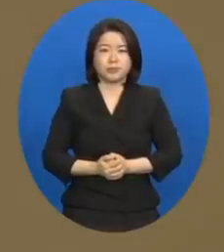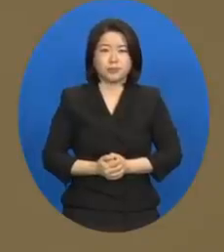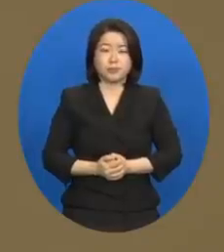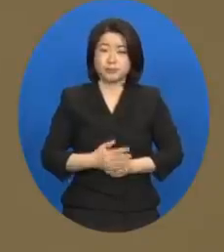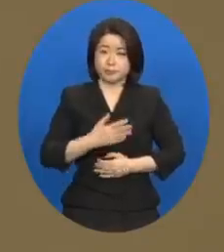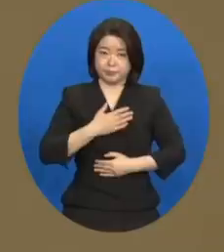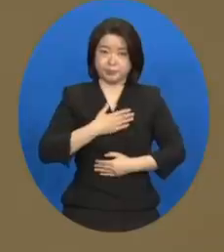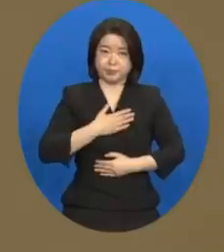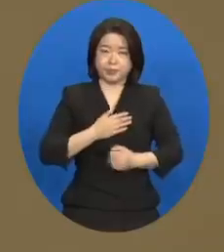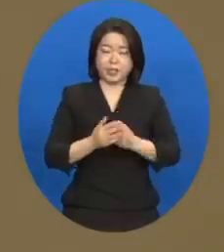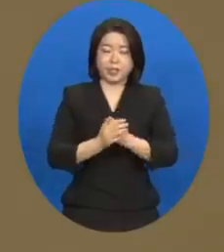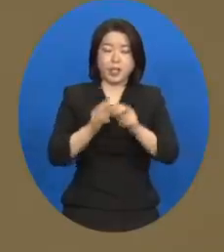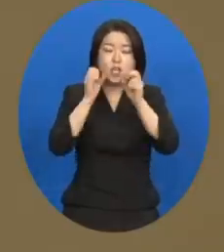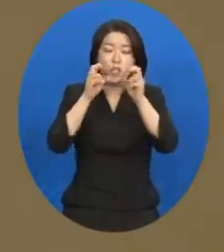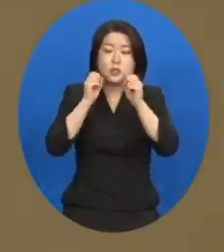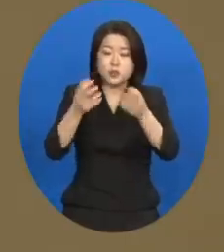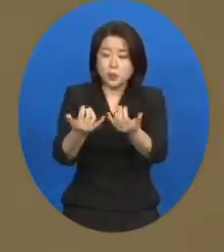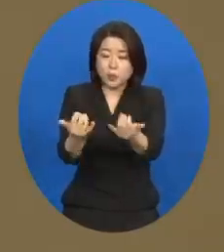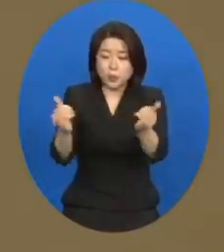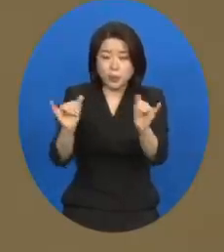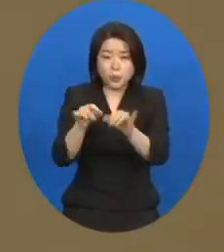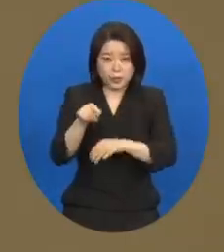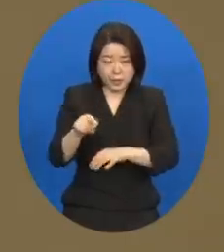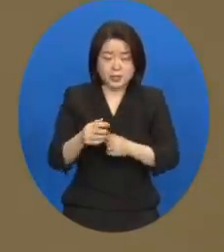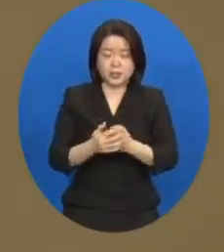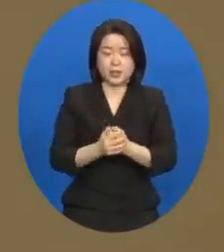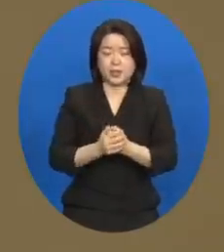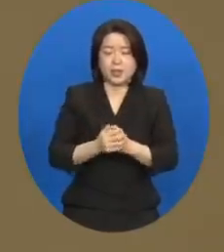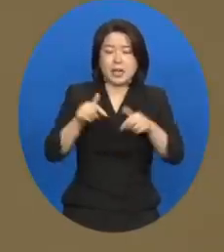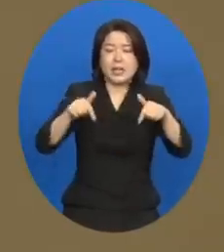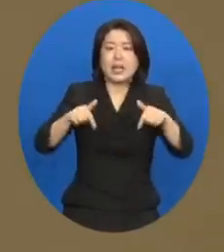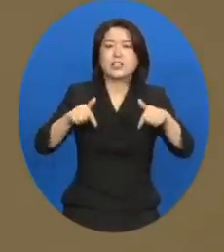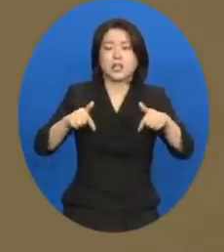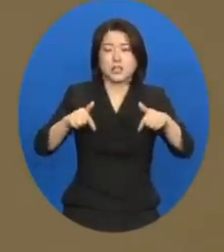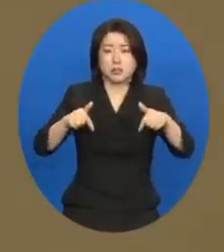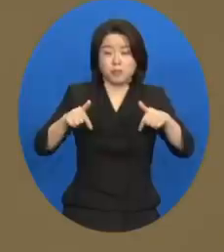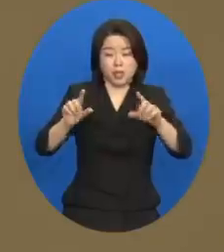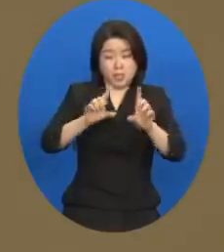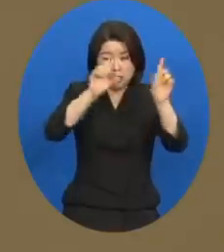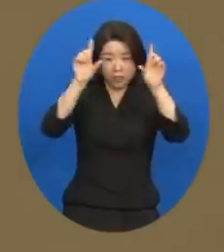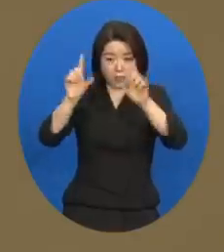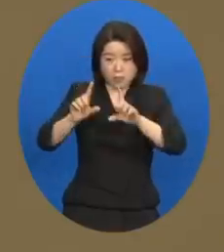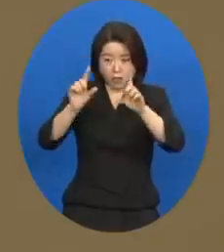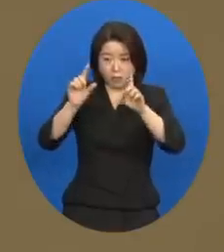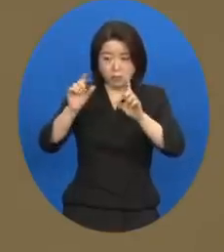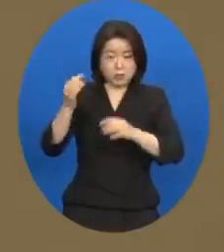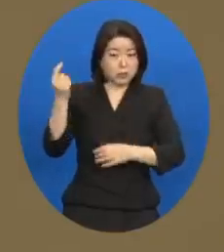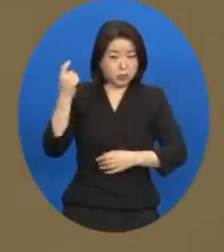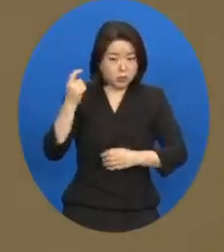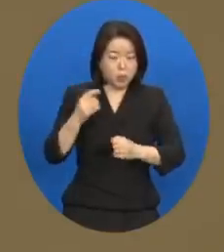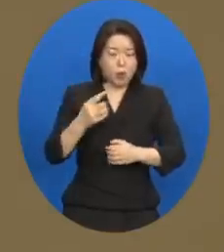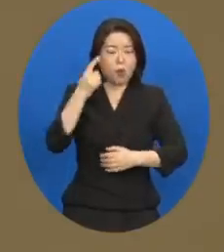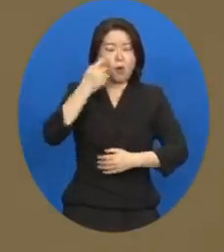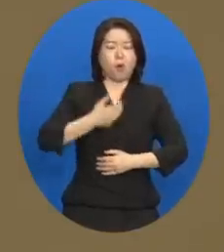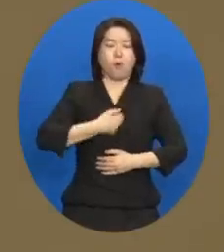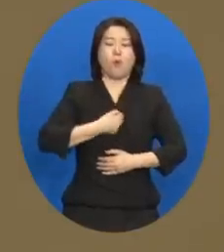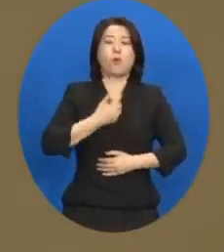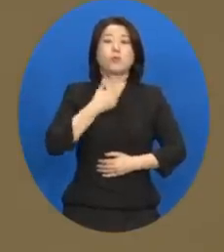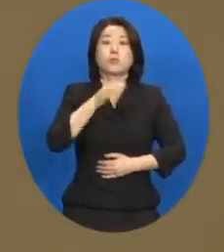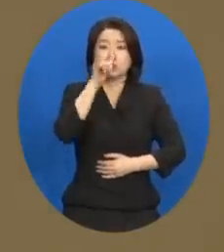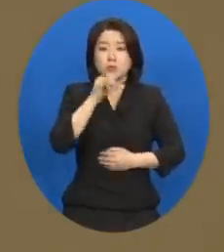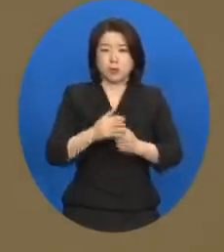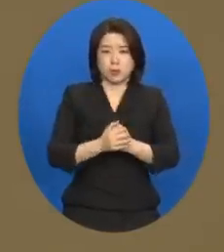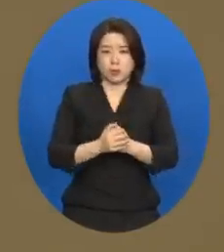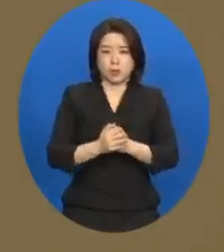제가 선교단체 간사님들의 삶에 대하여 좀 알게 되면서 충격을 받았습니다.